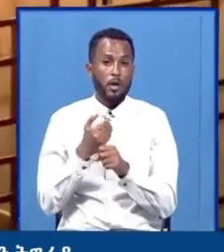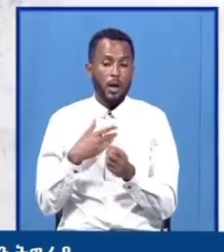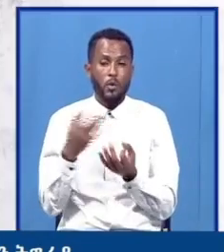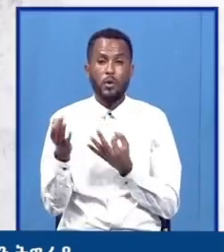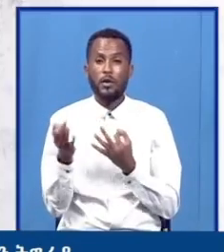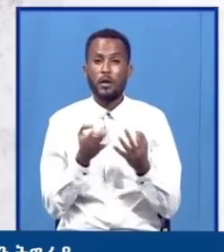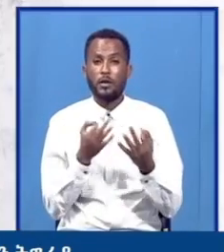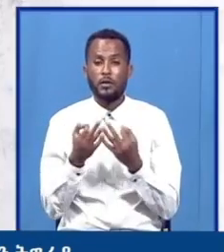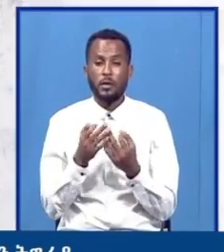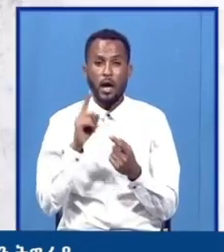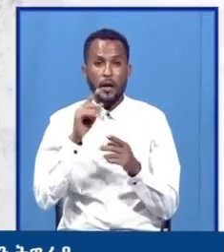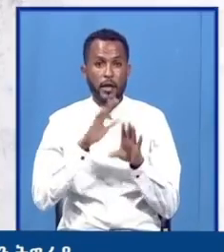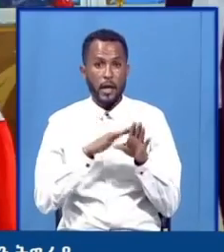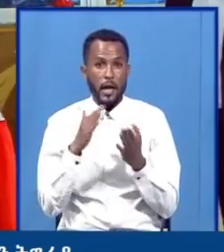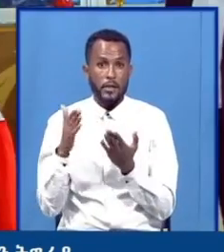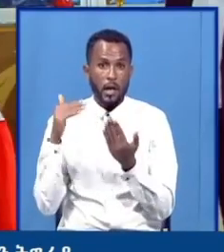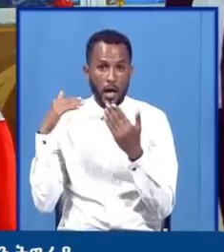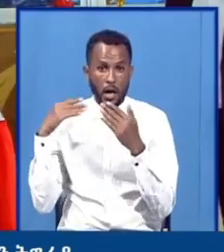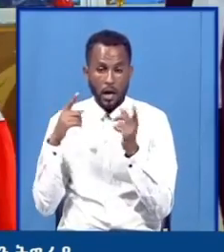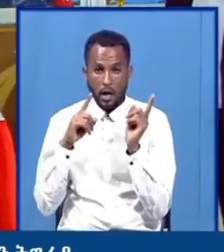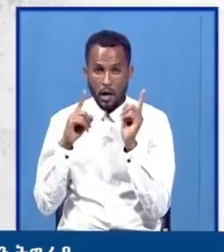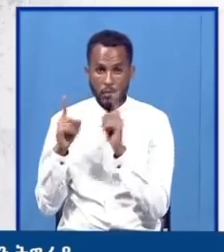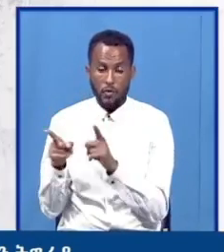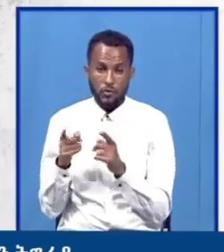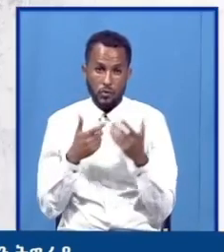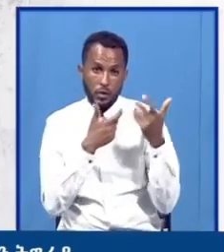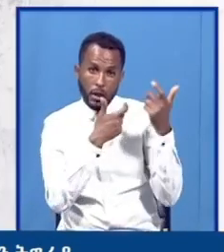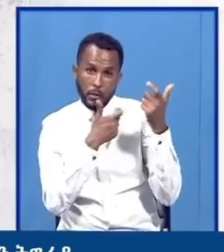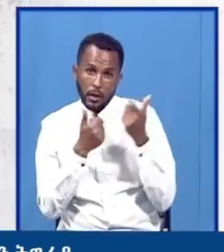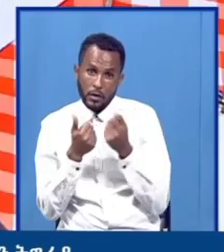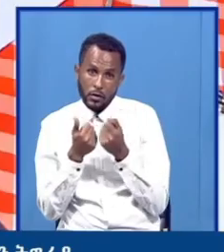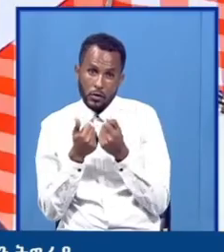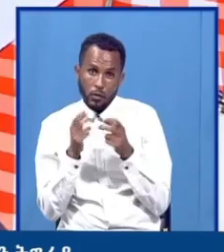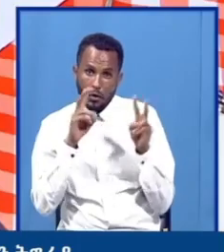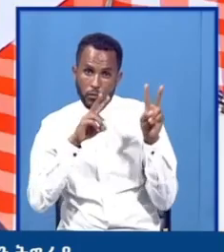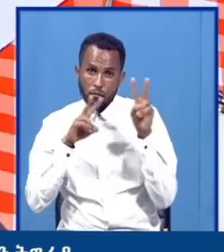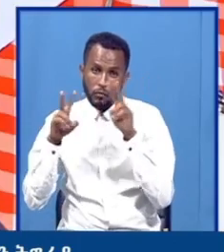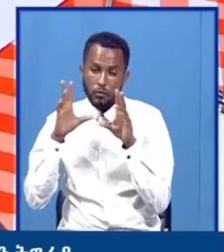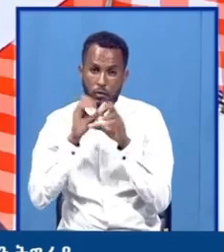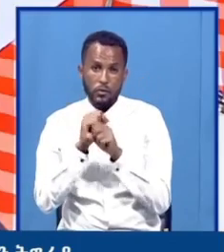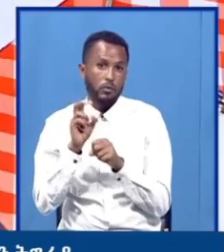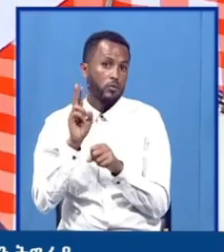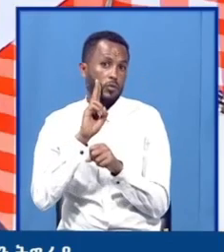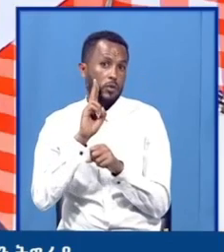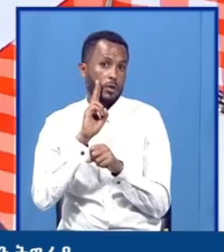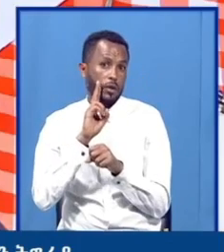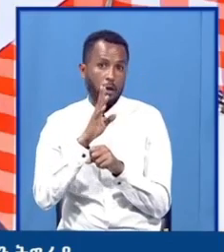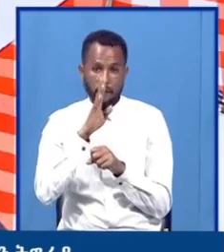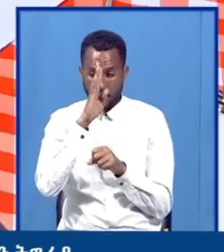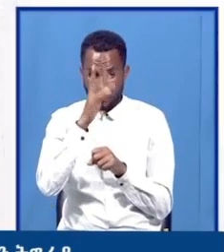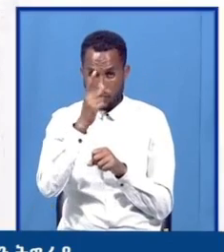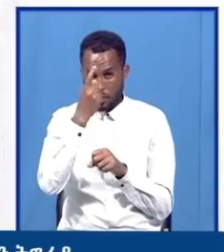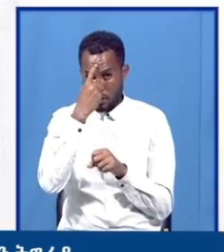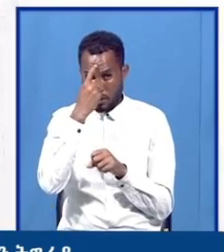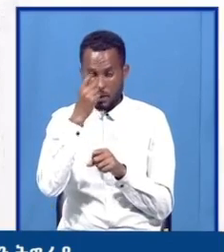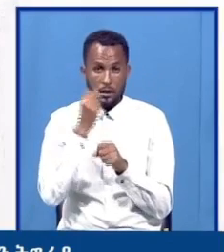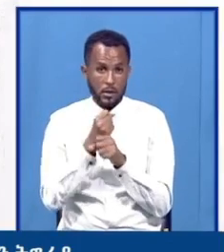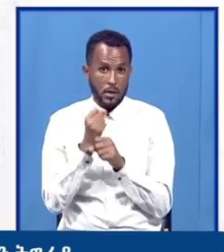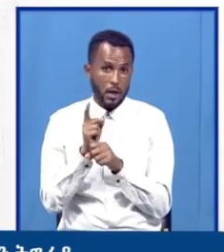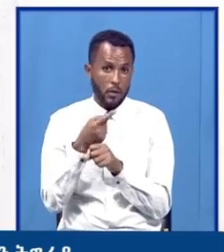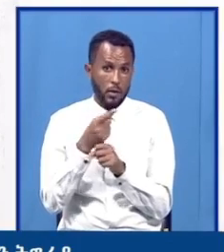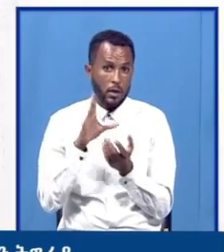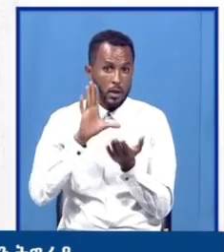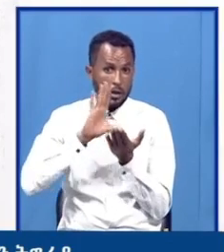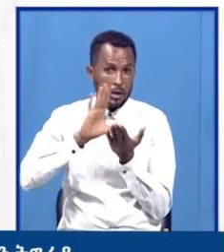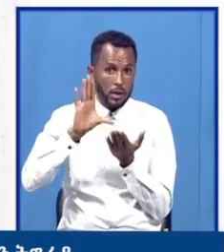وقاليس ام هذا قاشا مزيو تم مسحبات قو نيوز كارز ملس تم هوتيلات زيو تم بزفتر وعد السرح يخون بزو خفلو وناي